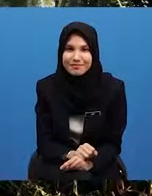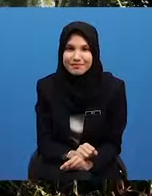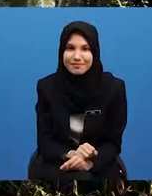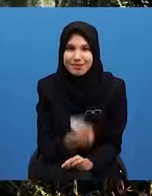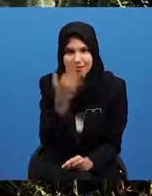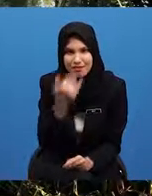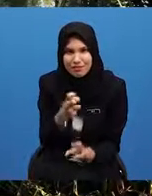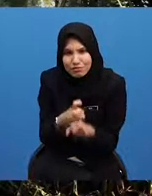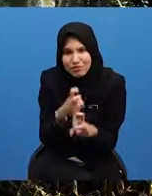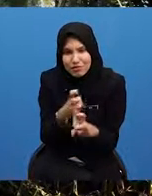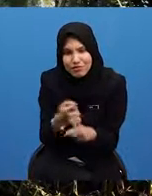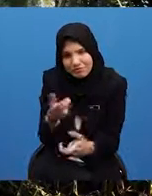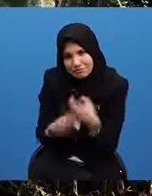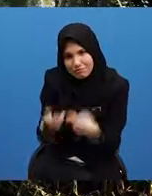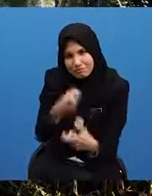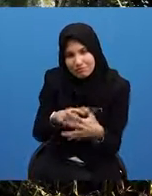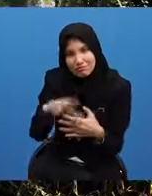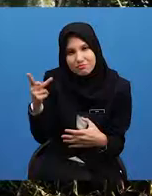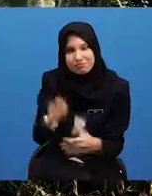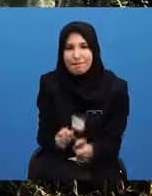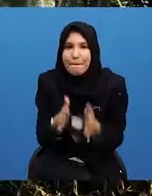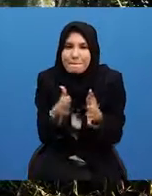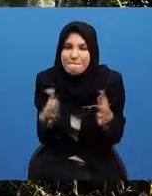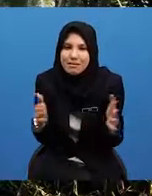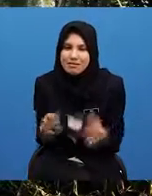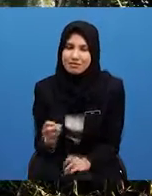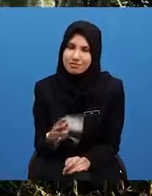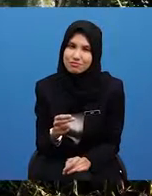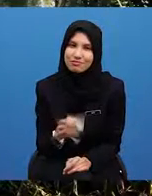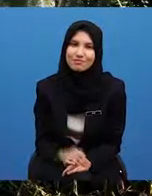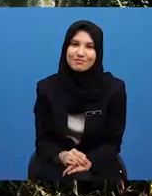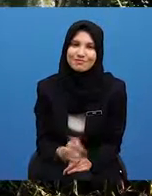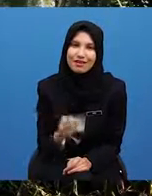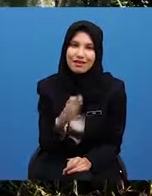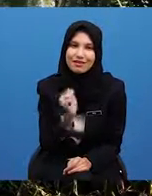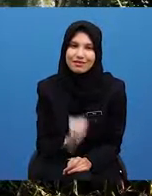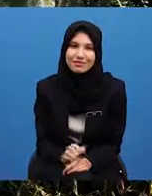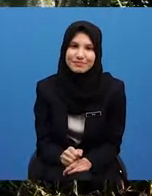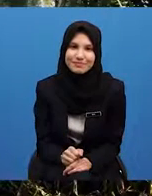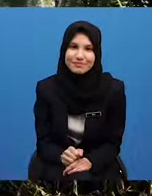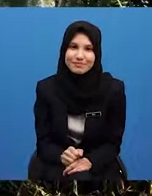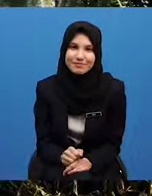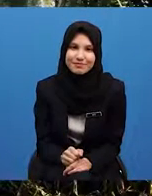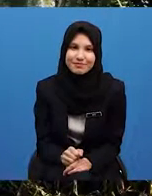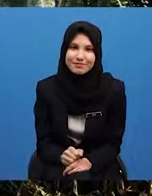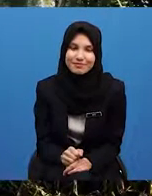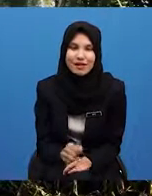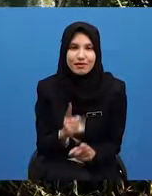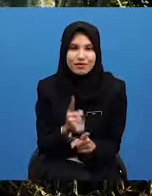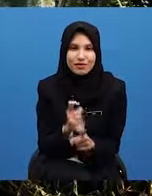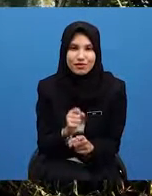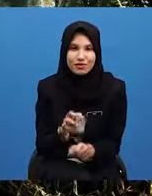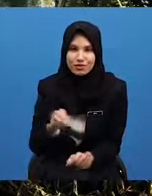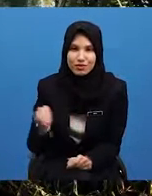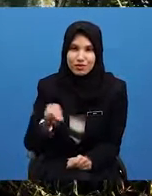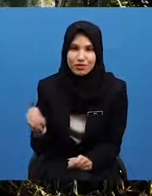susah sangat nak tarik keluar ni? Mungkin besar sangat kot ikan cikgu ni. Cikgu bergurau aja. Ya,